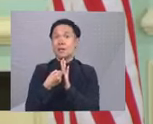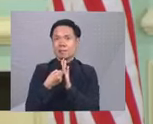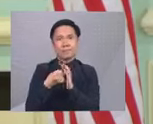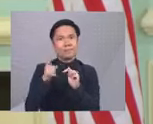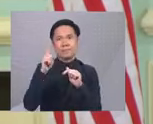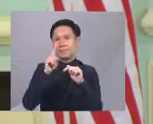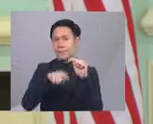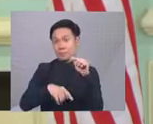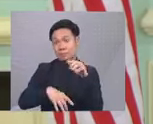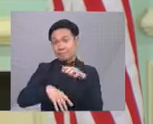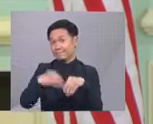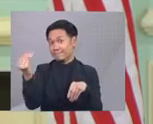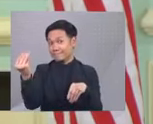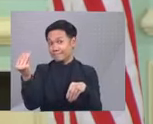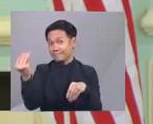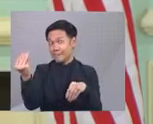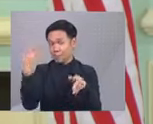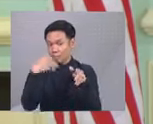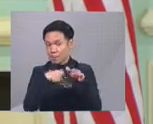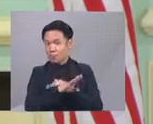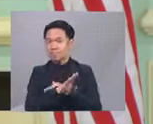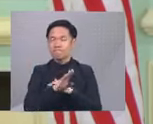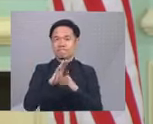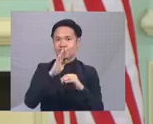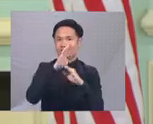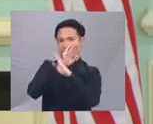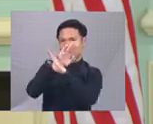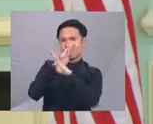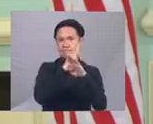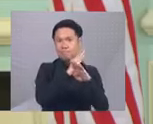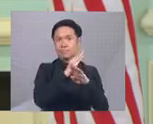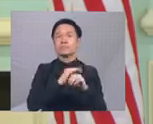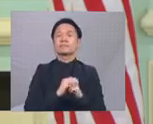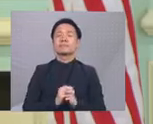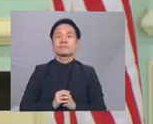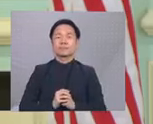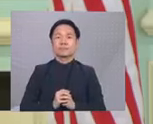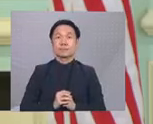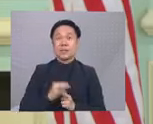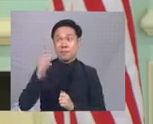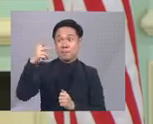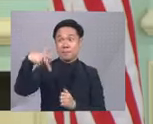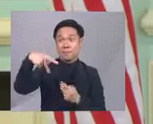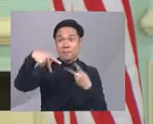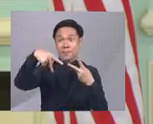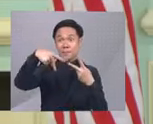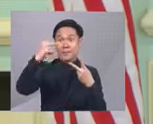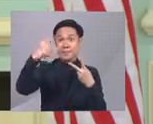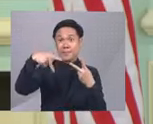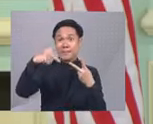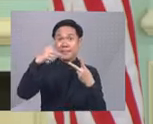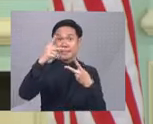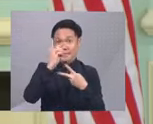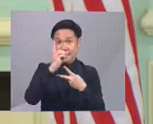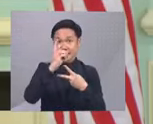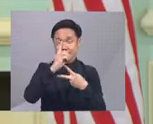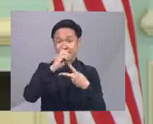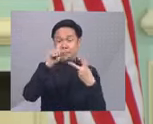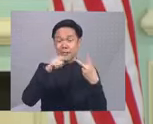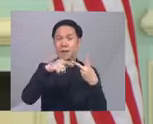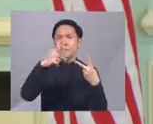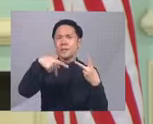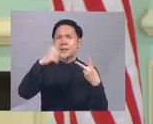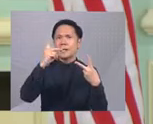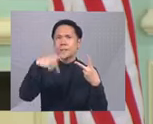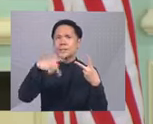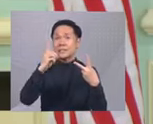pergerakan keluar masuk daripada kawasan PKPD. Di kawasan PKP di pentadbiran,